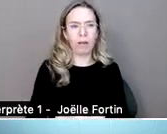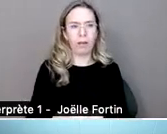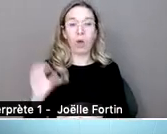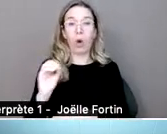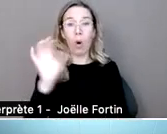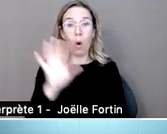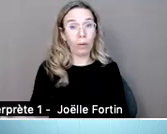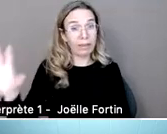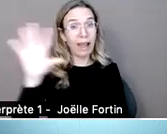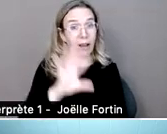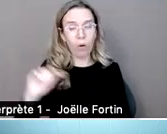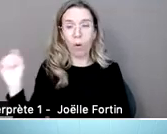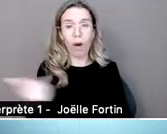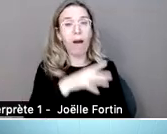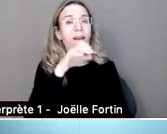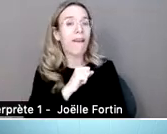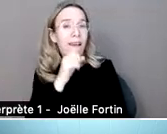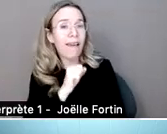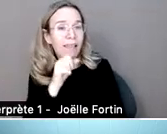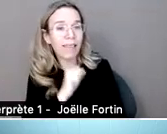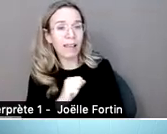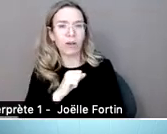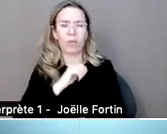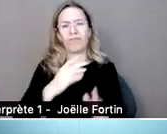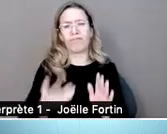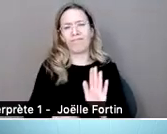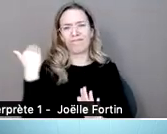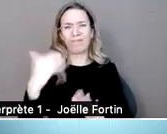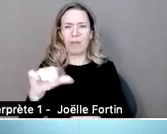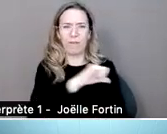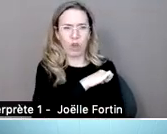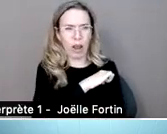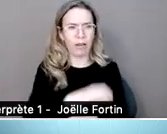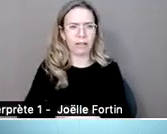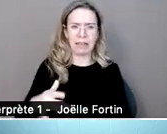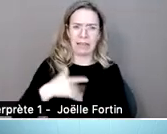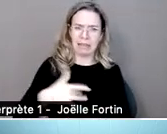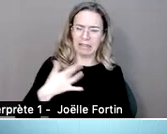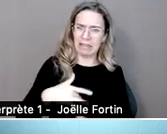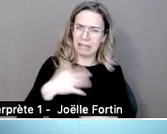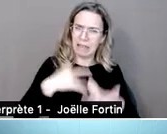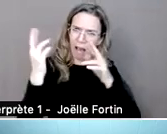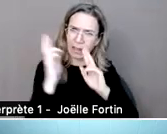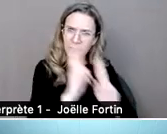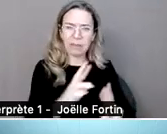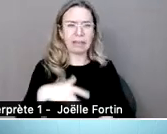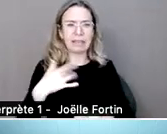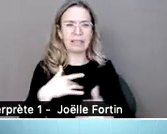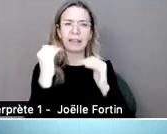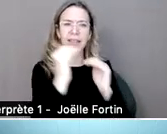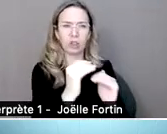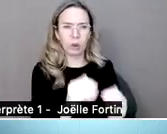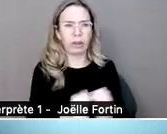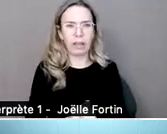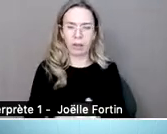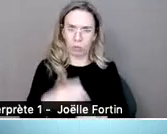aînés sont à l'abri de la violence, ont une voix forte, se sentent en sécurité et respectés. Comment nous travaillons? Nous faisons